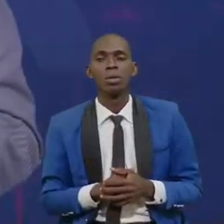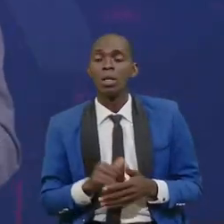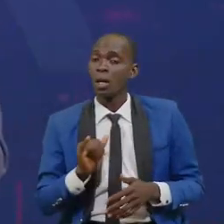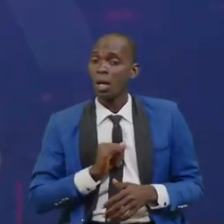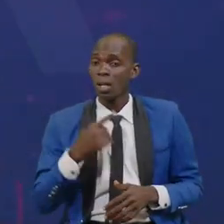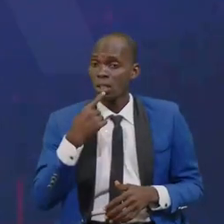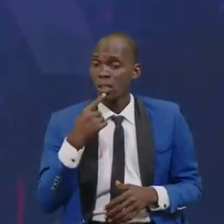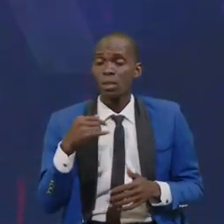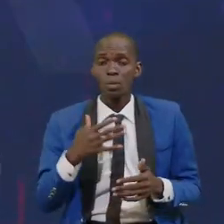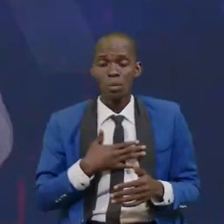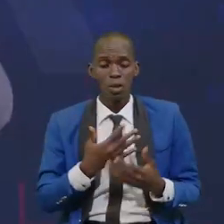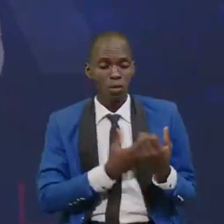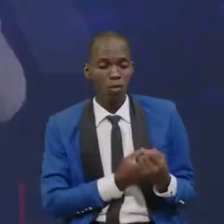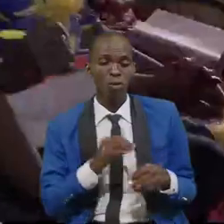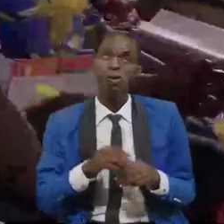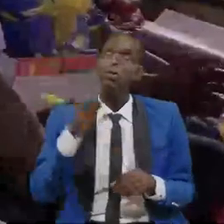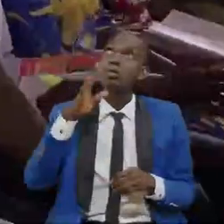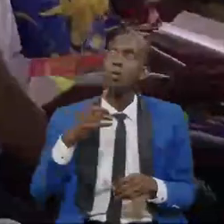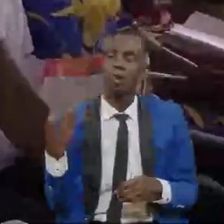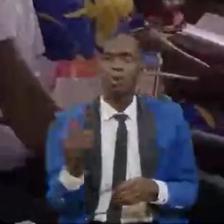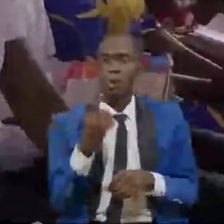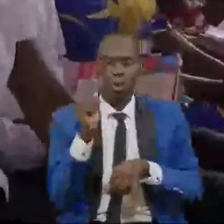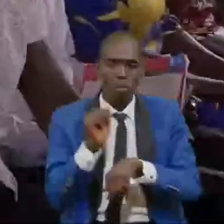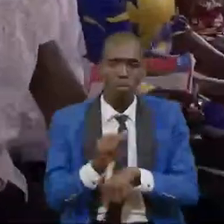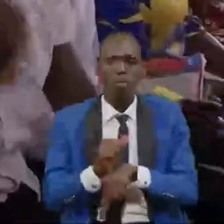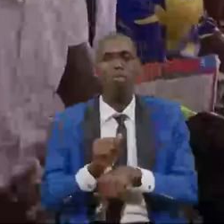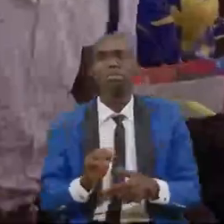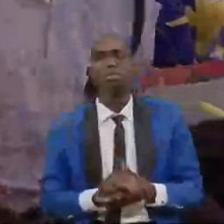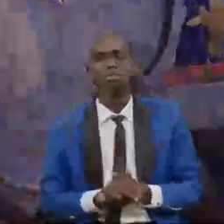dit ça a toujours marché.